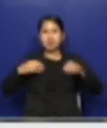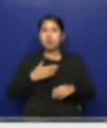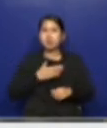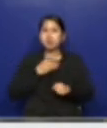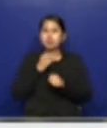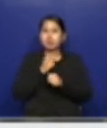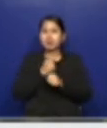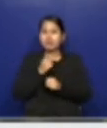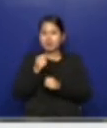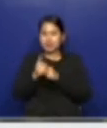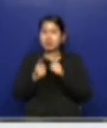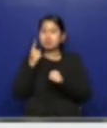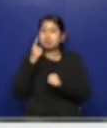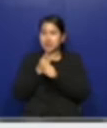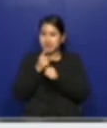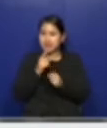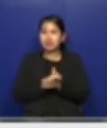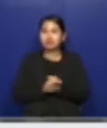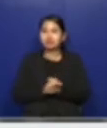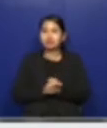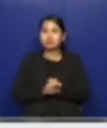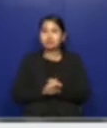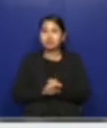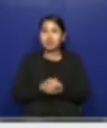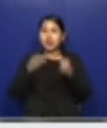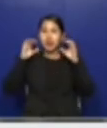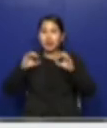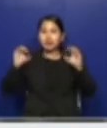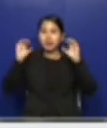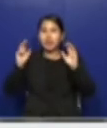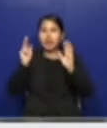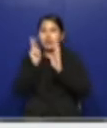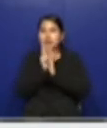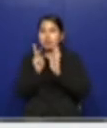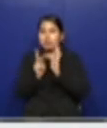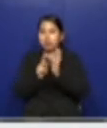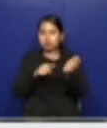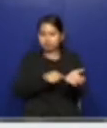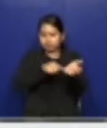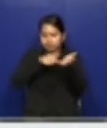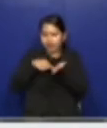าเป็นรัฐบาลที่ไม่มีกฎหมายผ่านสภาเลย